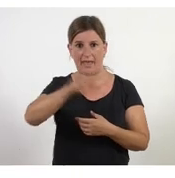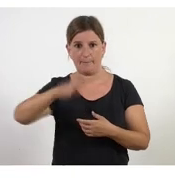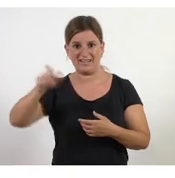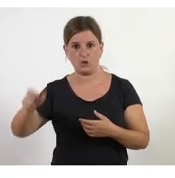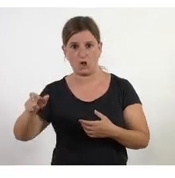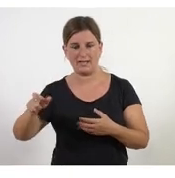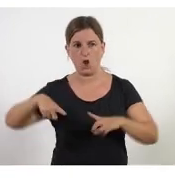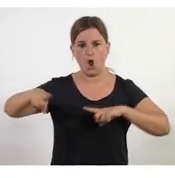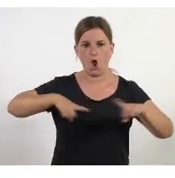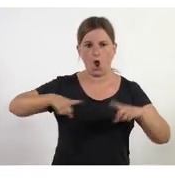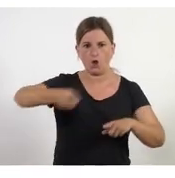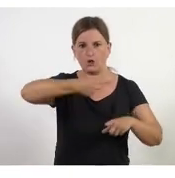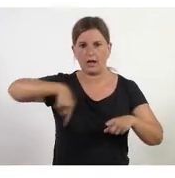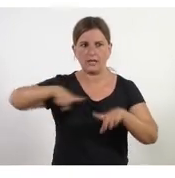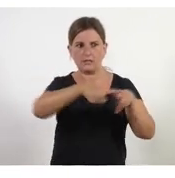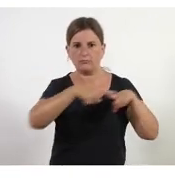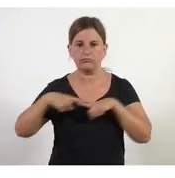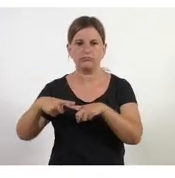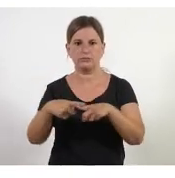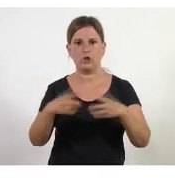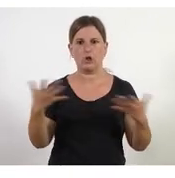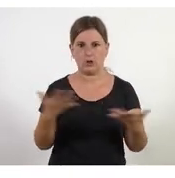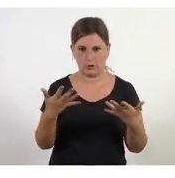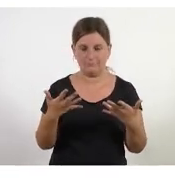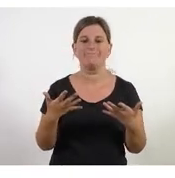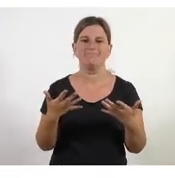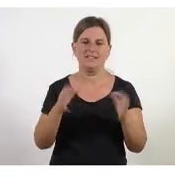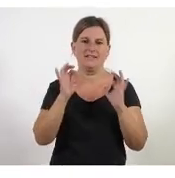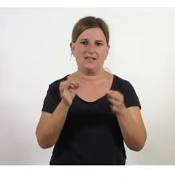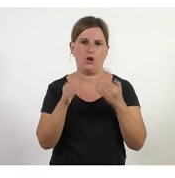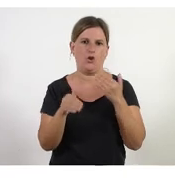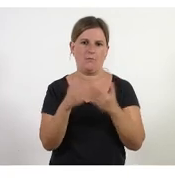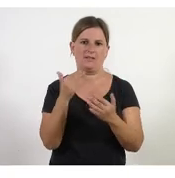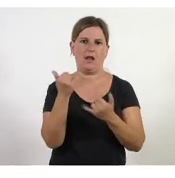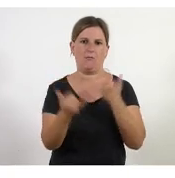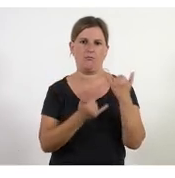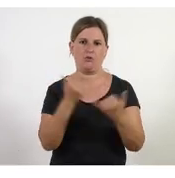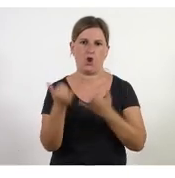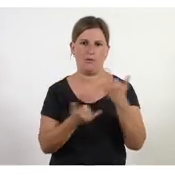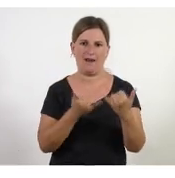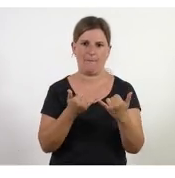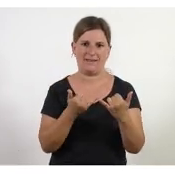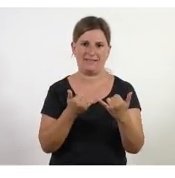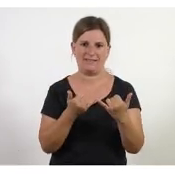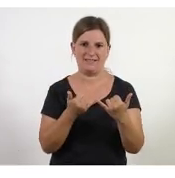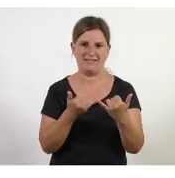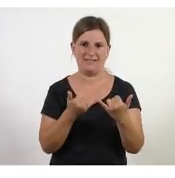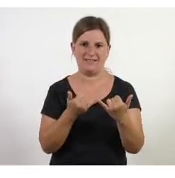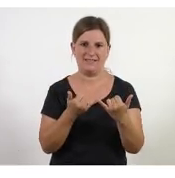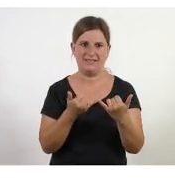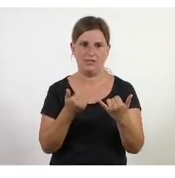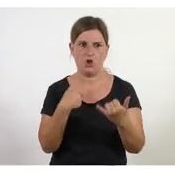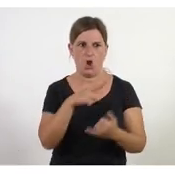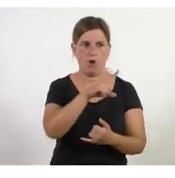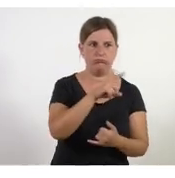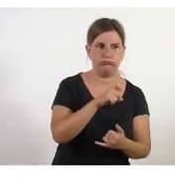nivell d'organització sí que comencen a haver-hi problemes de si hem escollit un tipus